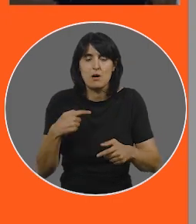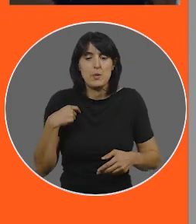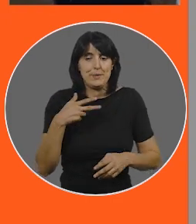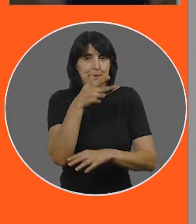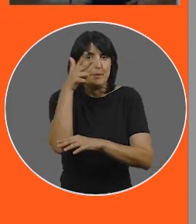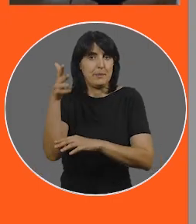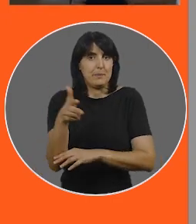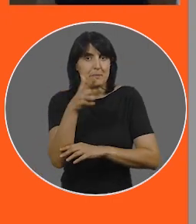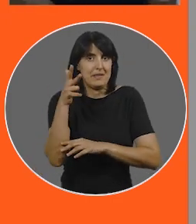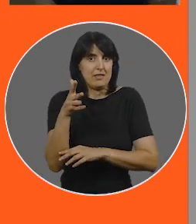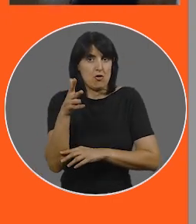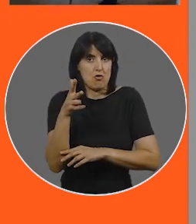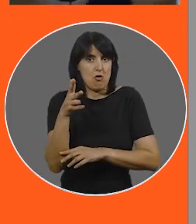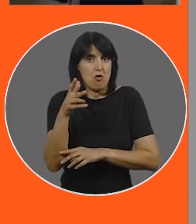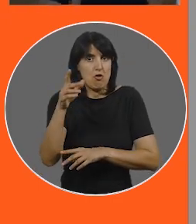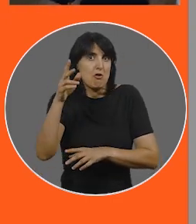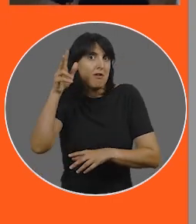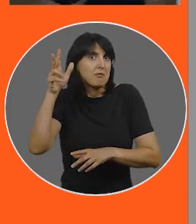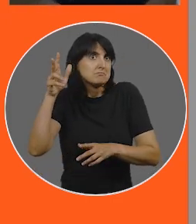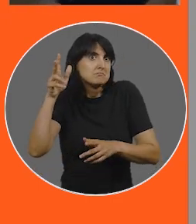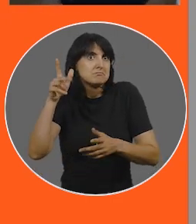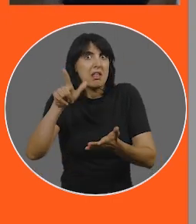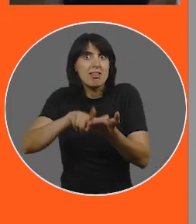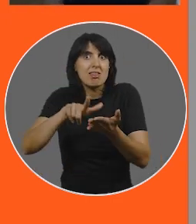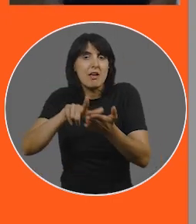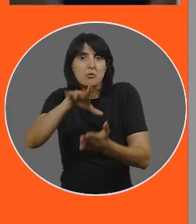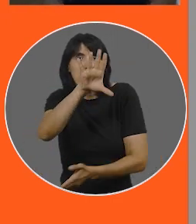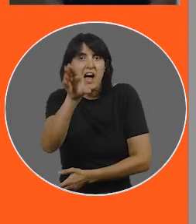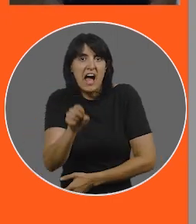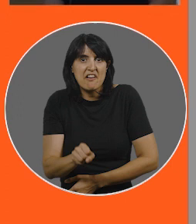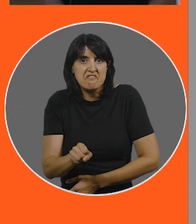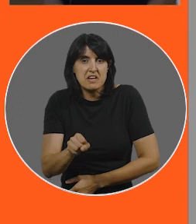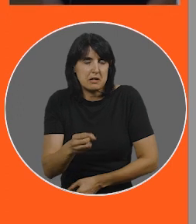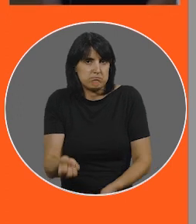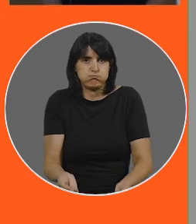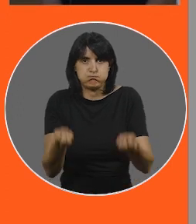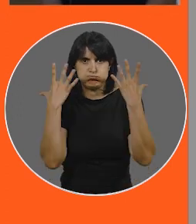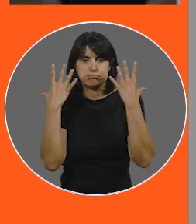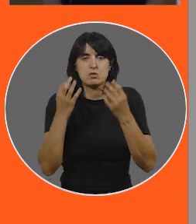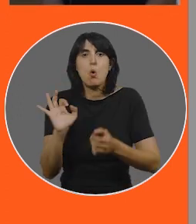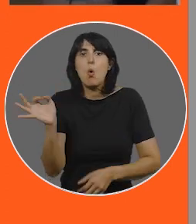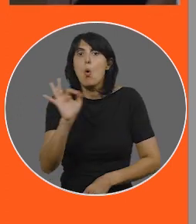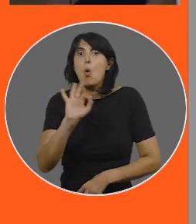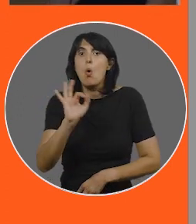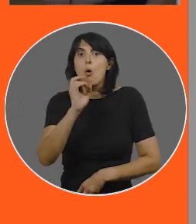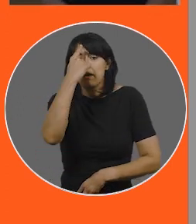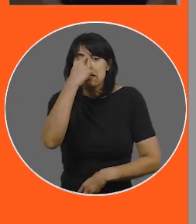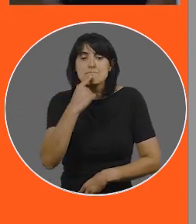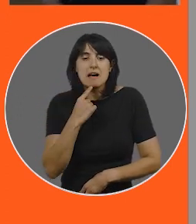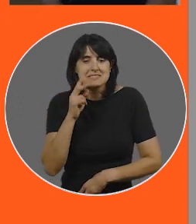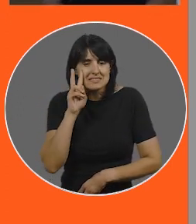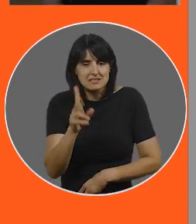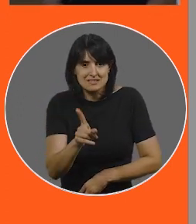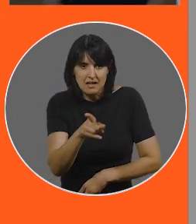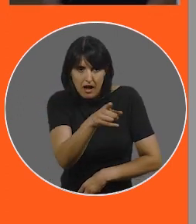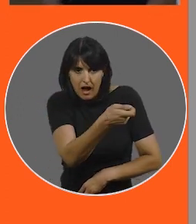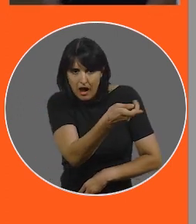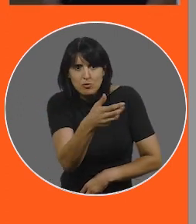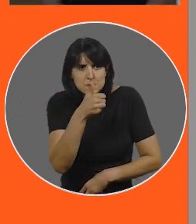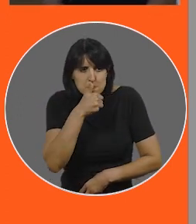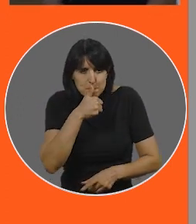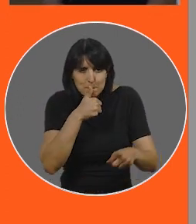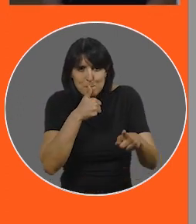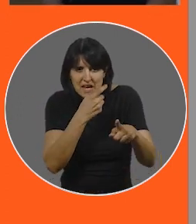m'imposeu un vídeo en swahili no entendré res. Pot ser que no veiem les imatges. Si els que encara aguanteu, que sou